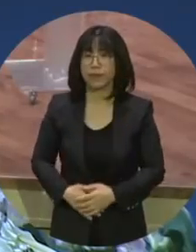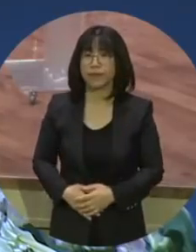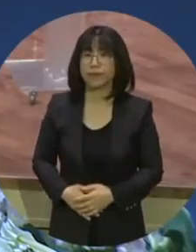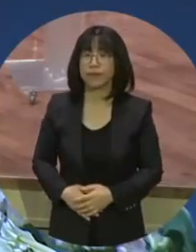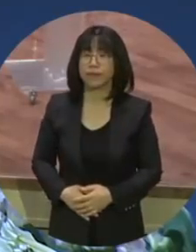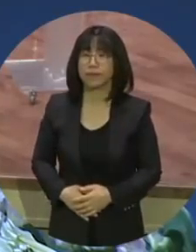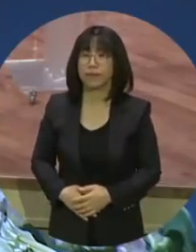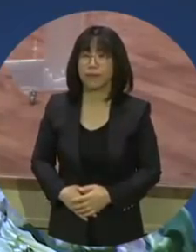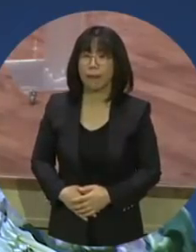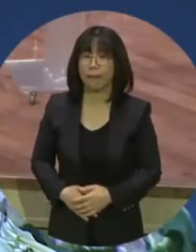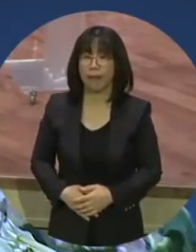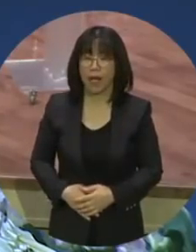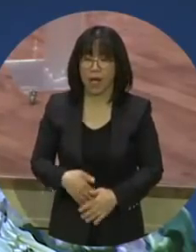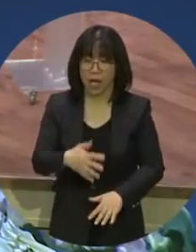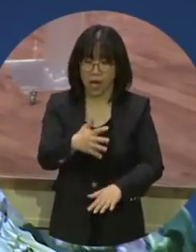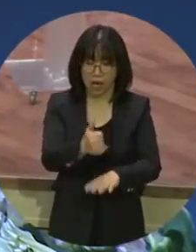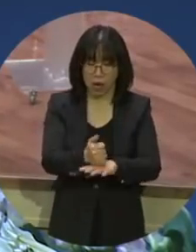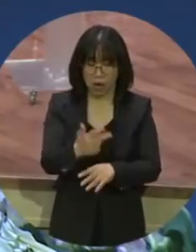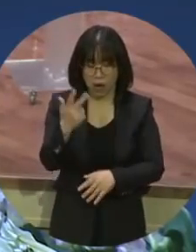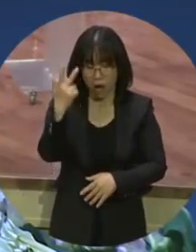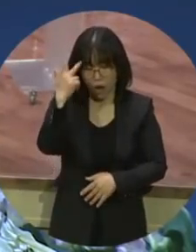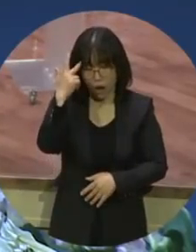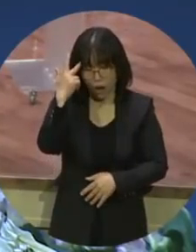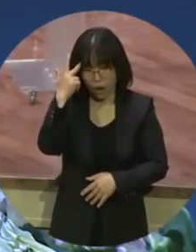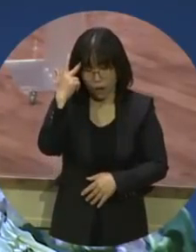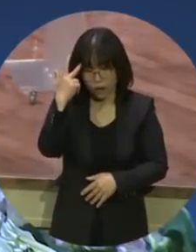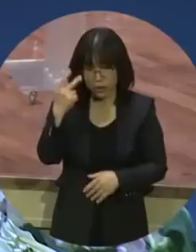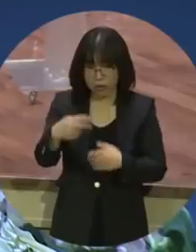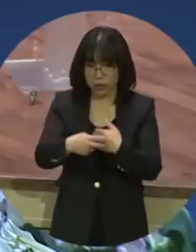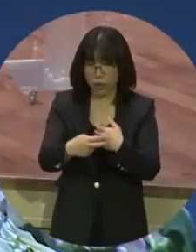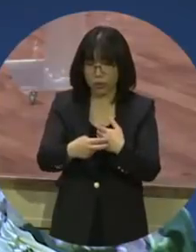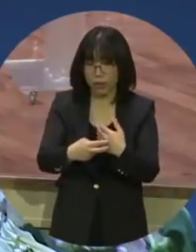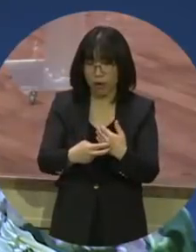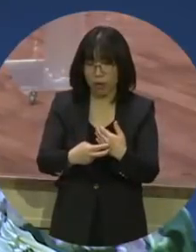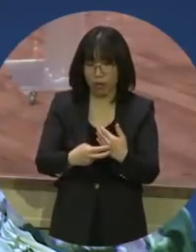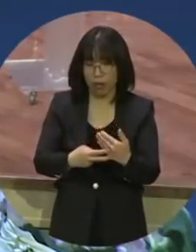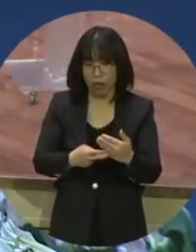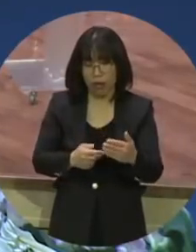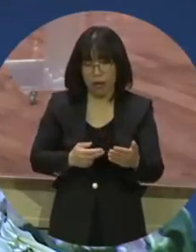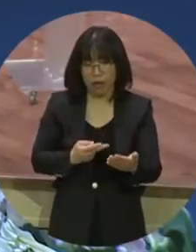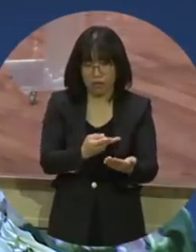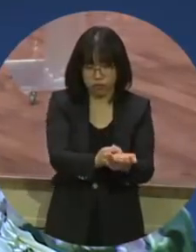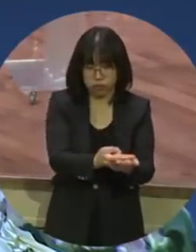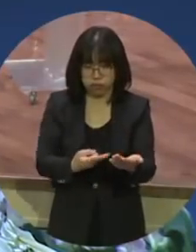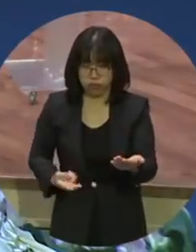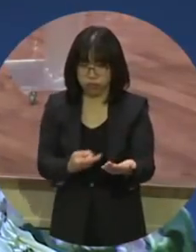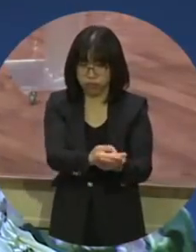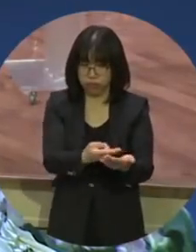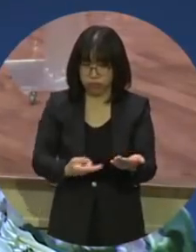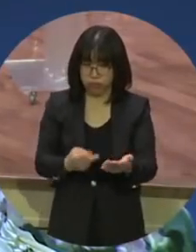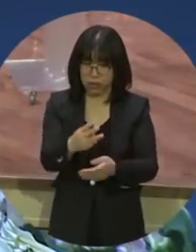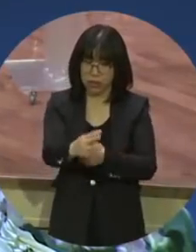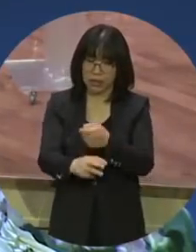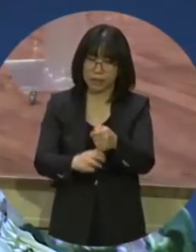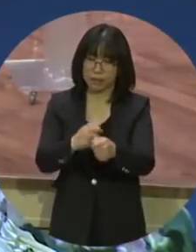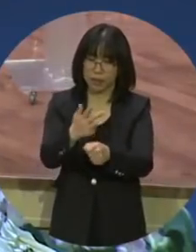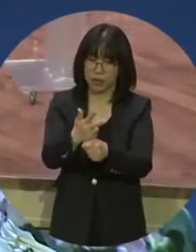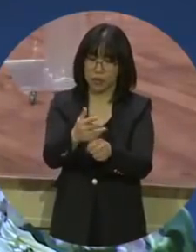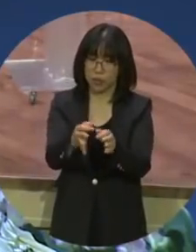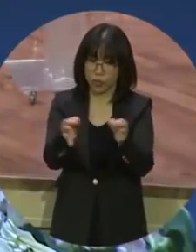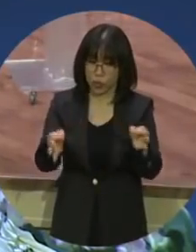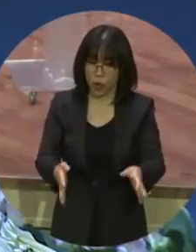그러면서 감옥 같은 정신병원을 들락날락거리면서 무려 지금까지 약 37년 동안 정신약을